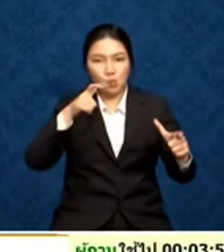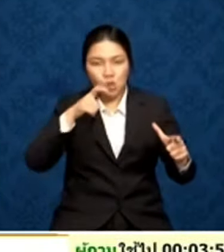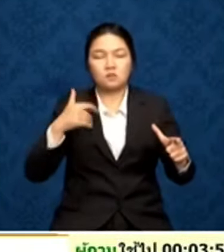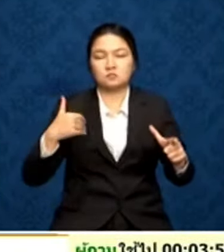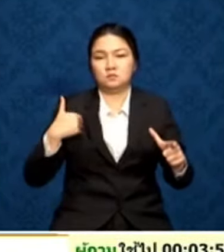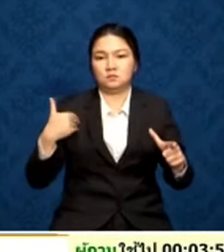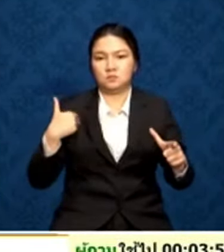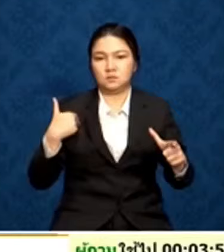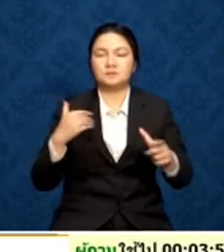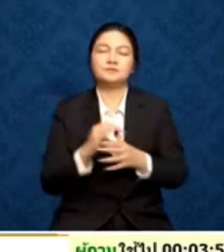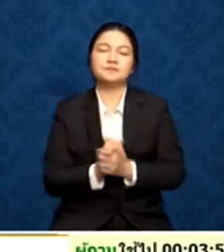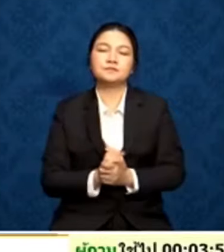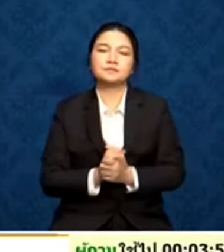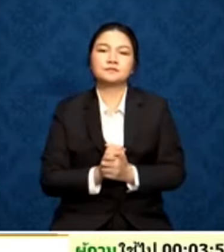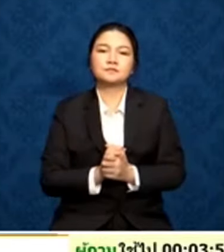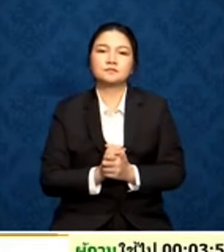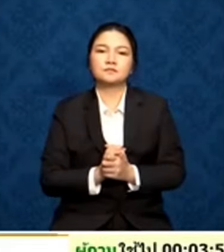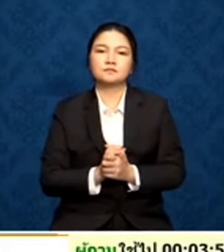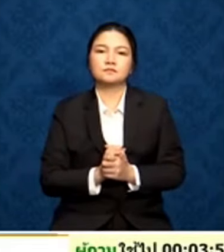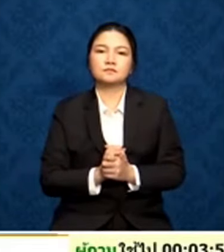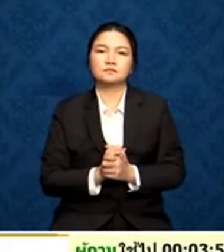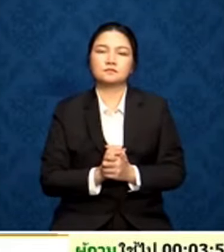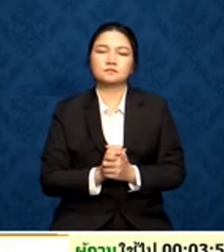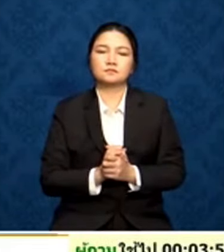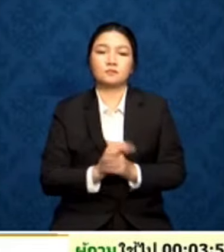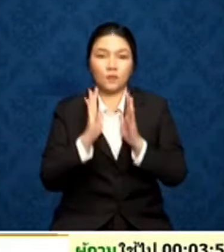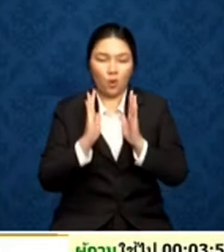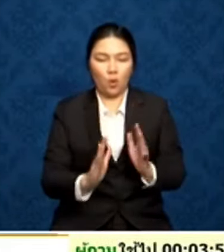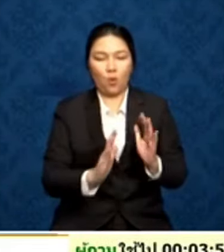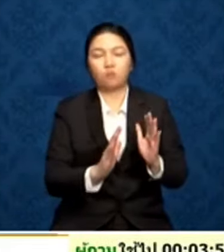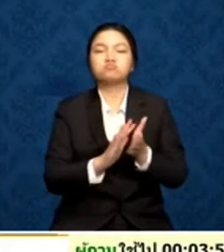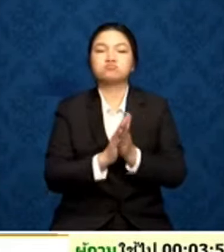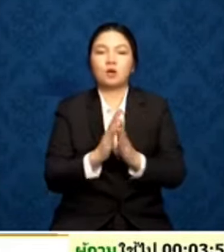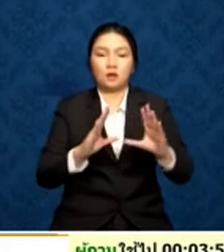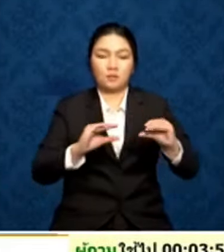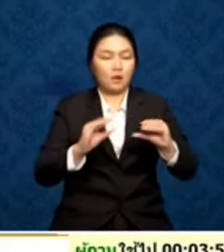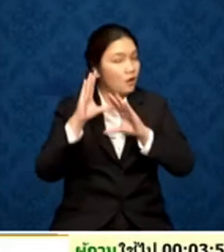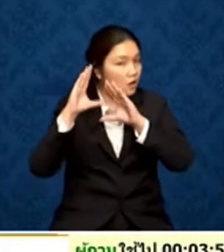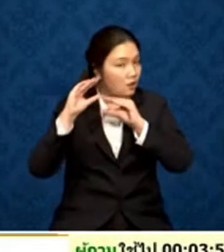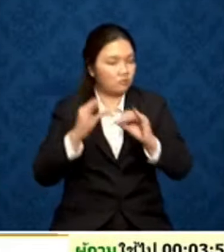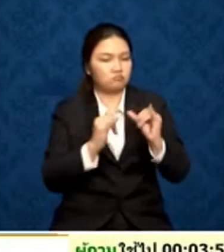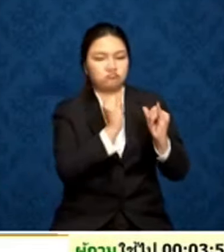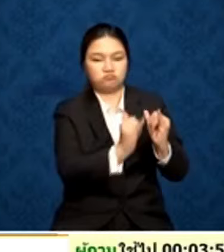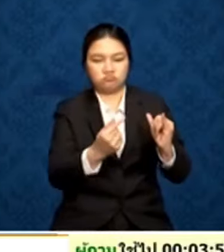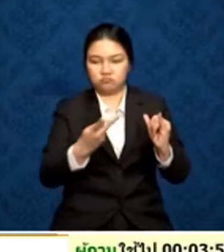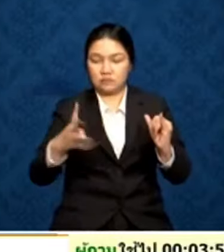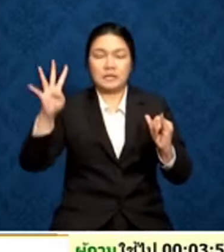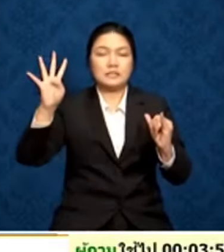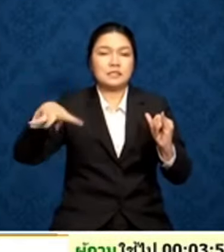ในจำนวนเตียงในส่วนของกรมสุขภาพจิตมีตั้ง